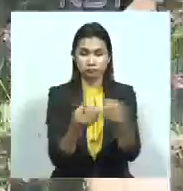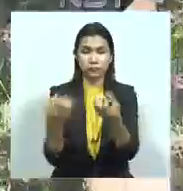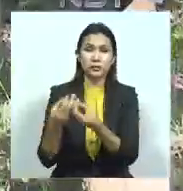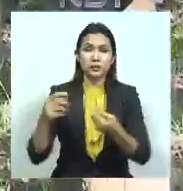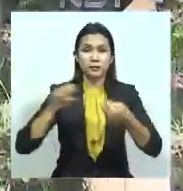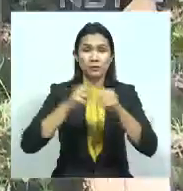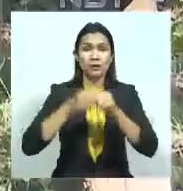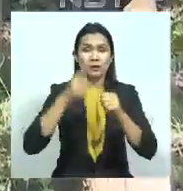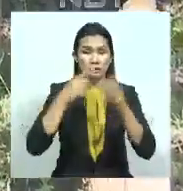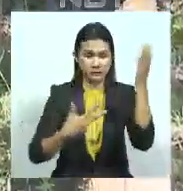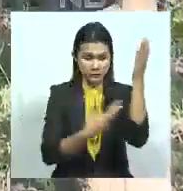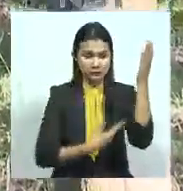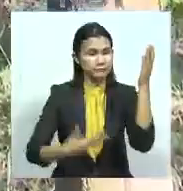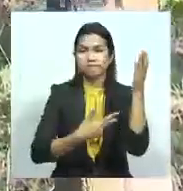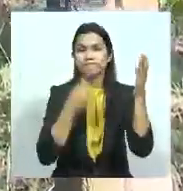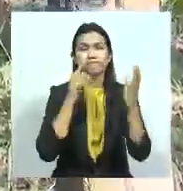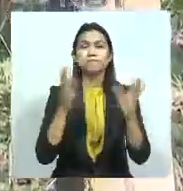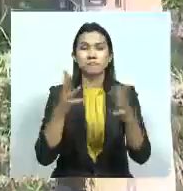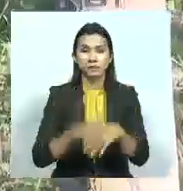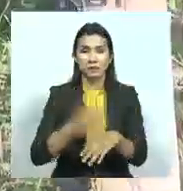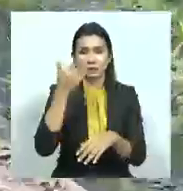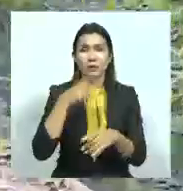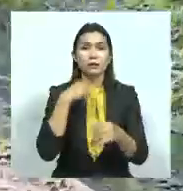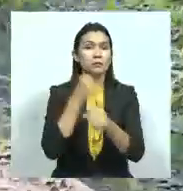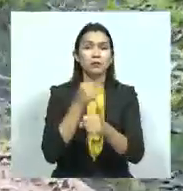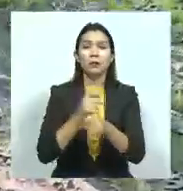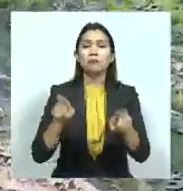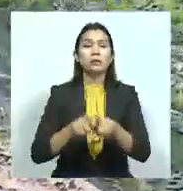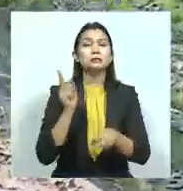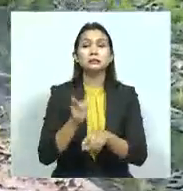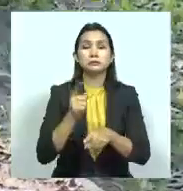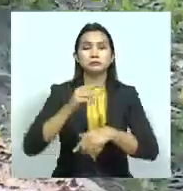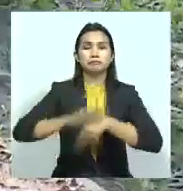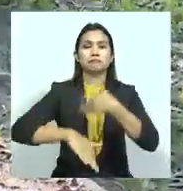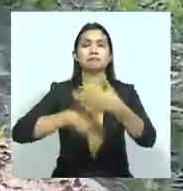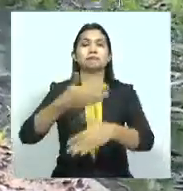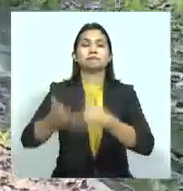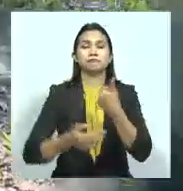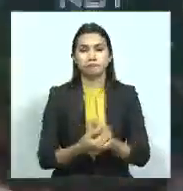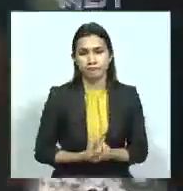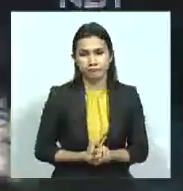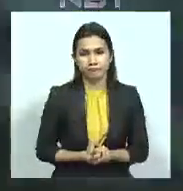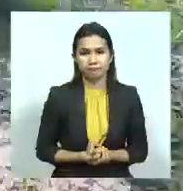ทบต่อการแก้ไขปัญหา3จังหวัดชายแดนภาคใต้เพราะการปฏิบัติยังดำเนินไปตามปกติ